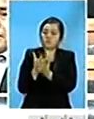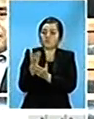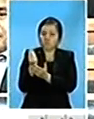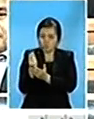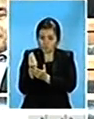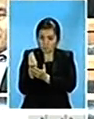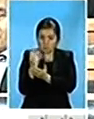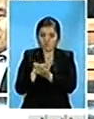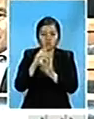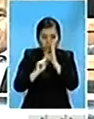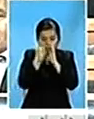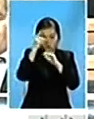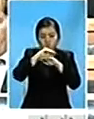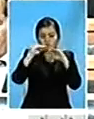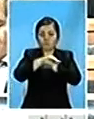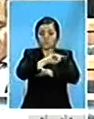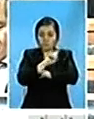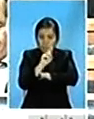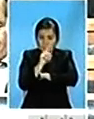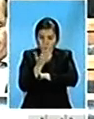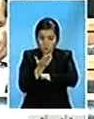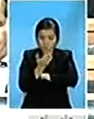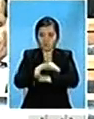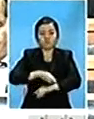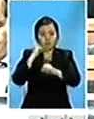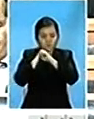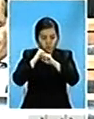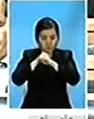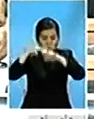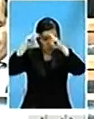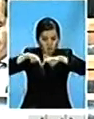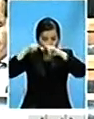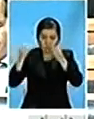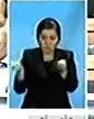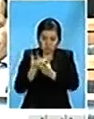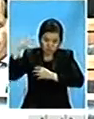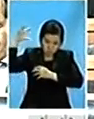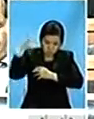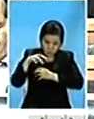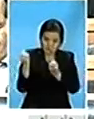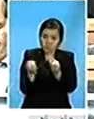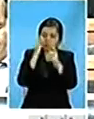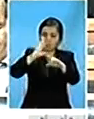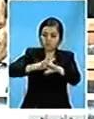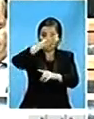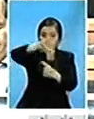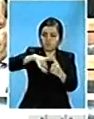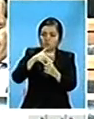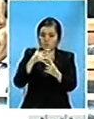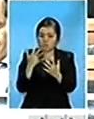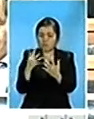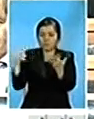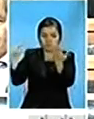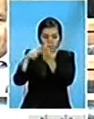ดและควรจะเริ่มโครงการเมื่อใดการศึกษาผลกระทบสิ่งแวดล้อมหรือ EIA นั้น ท่านดร.สาม